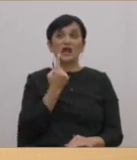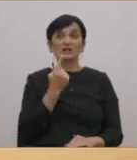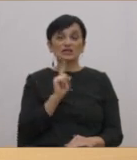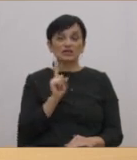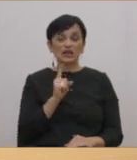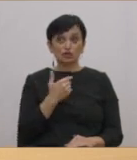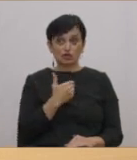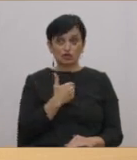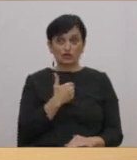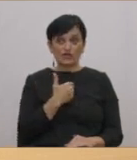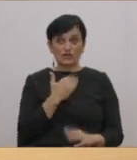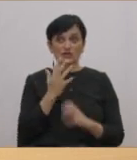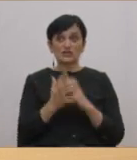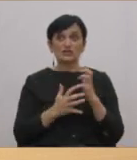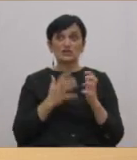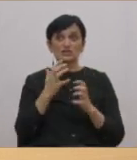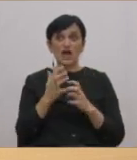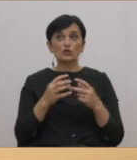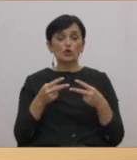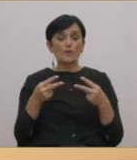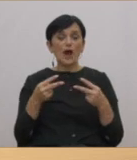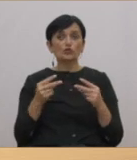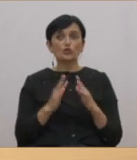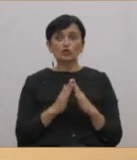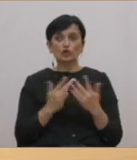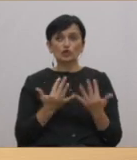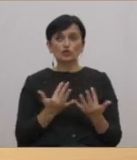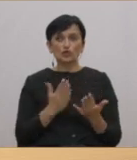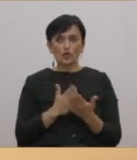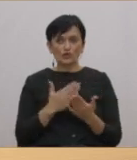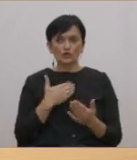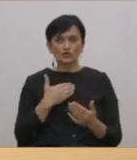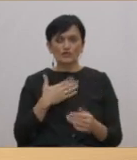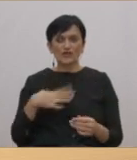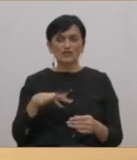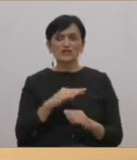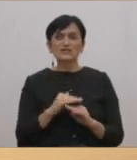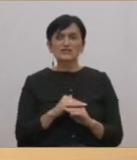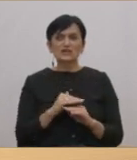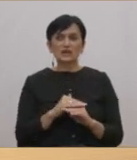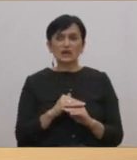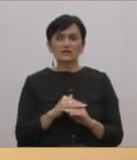რასაც ჩვენგან ჩვენი საერთაშორისო პარტნიორები ითხოვენ, არის ჩვენივე ქვეყნის სიკეთე,